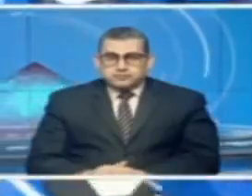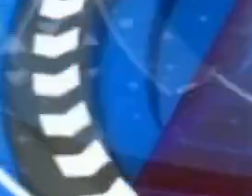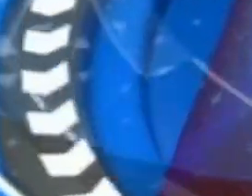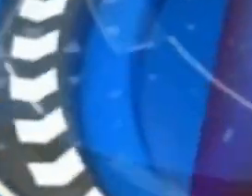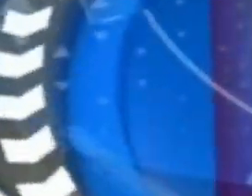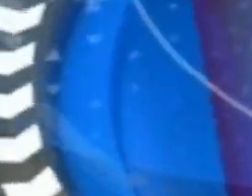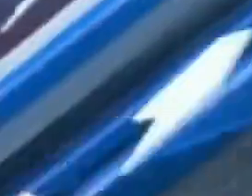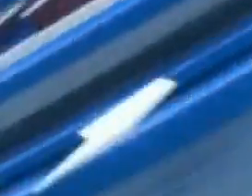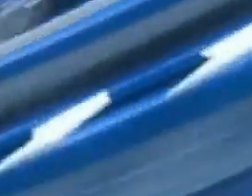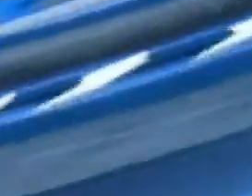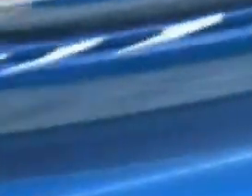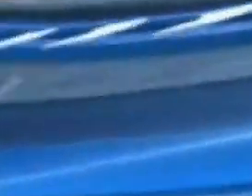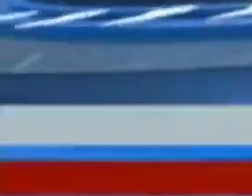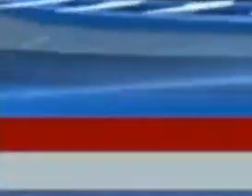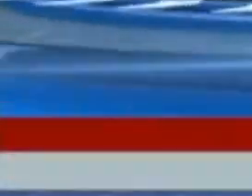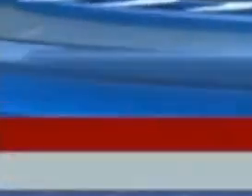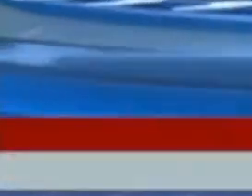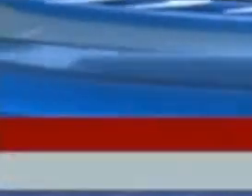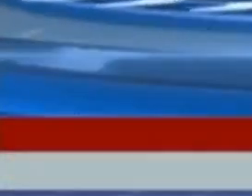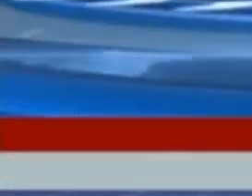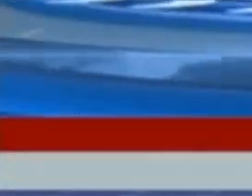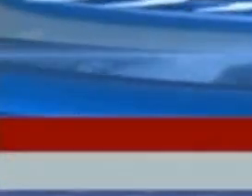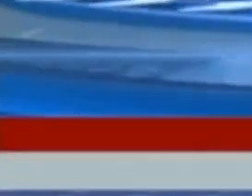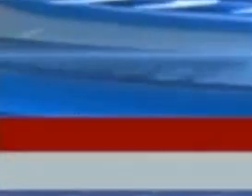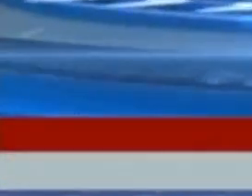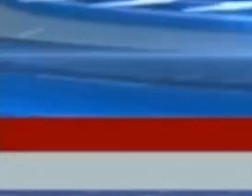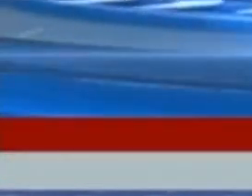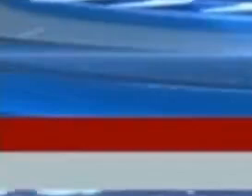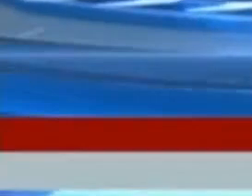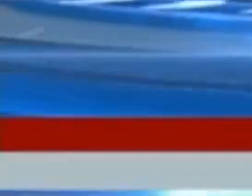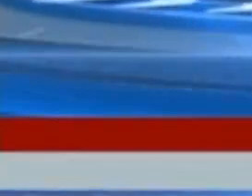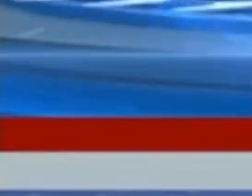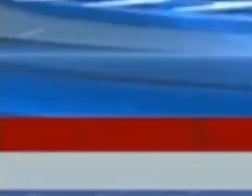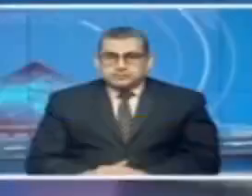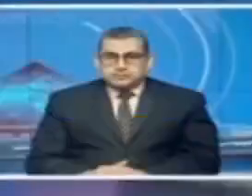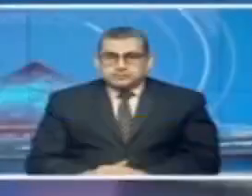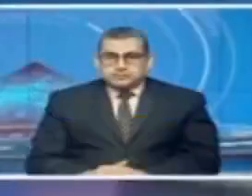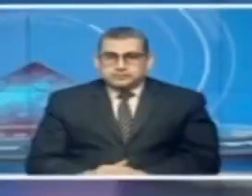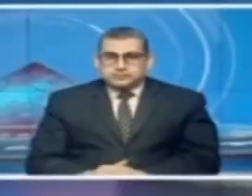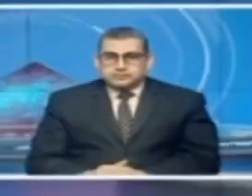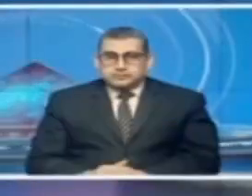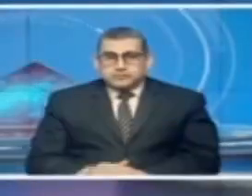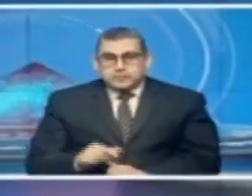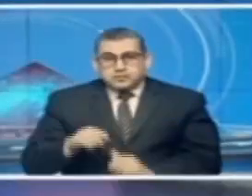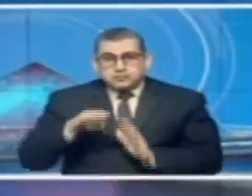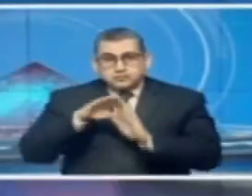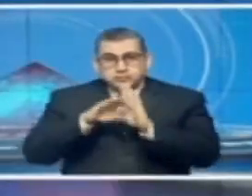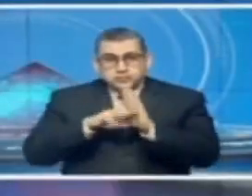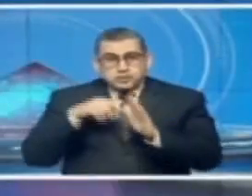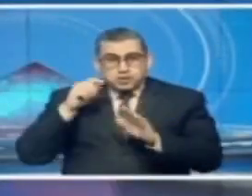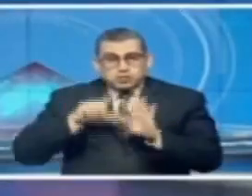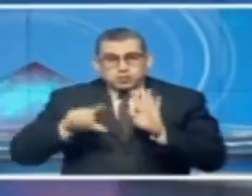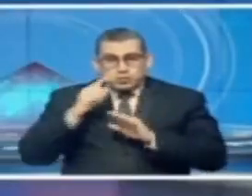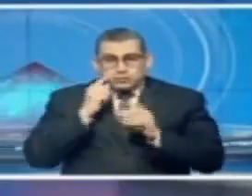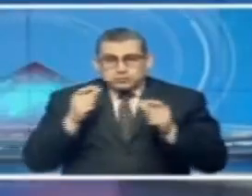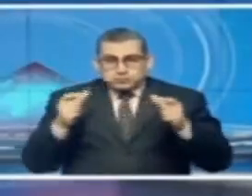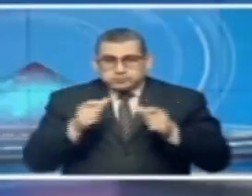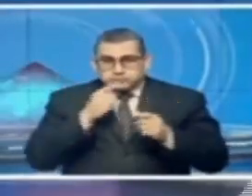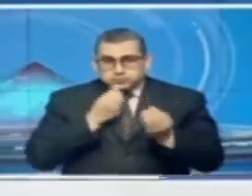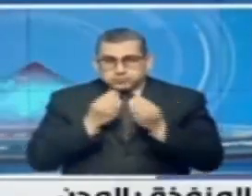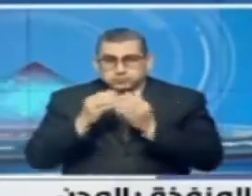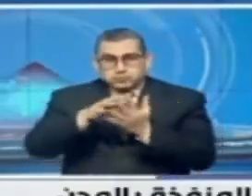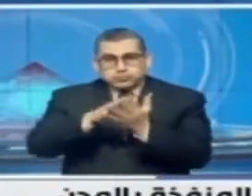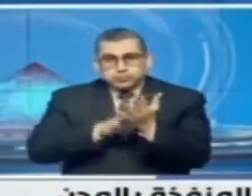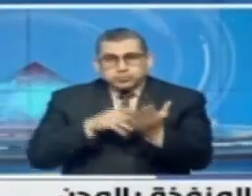تتسلم. استعرض رئيس مجلس الوزراء دكتور مصطفى